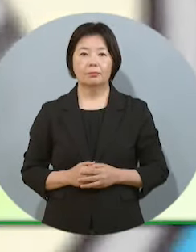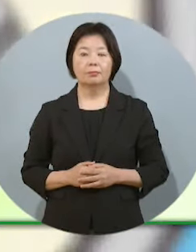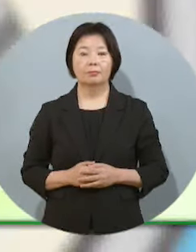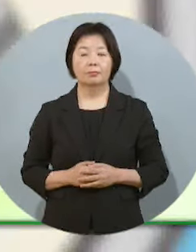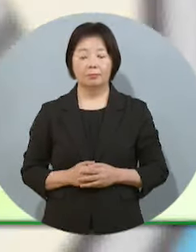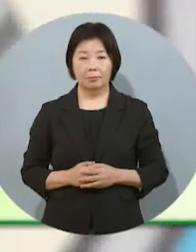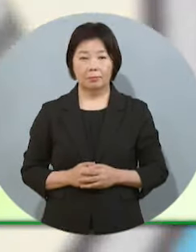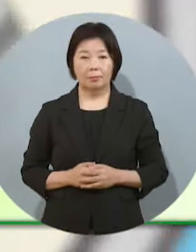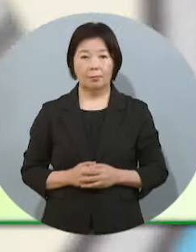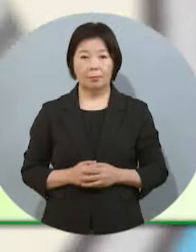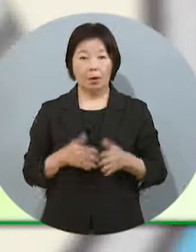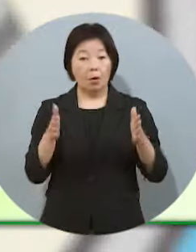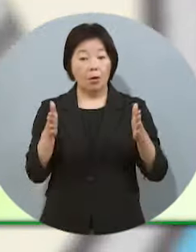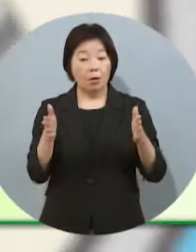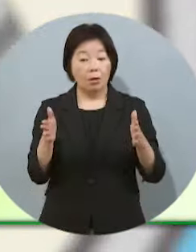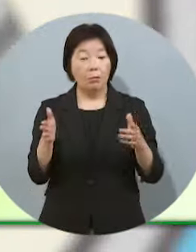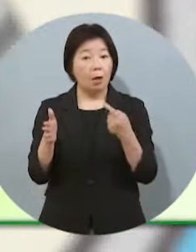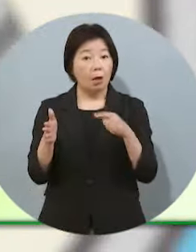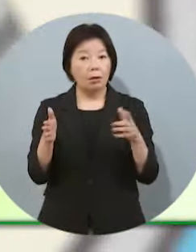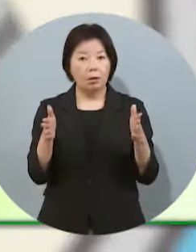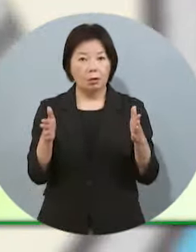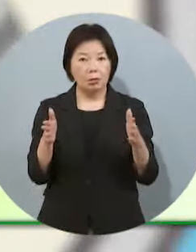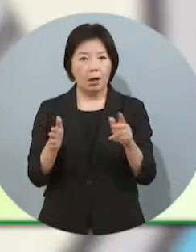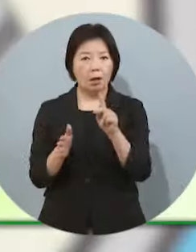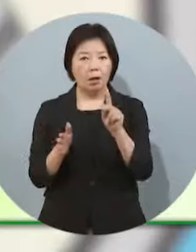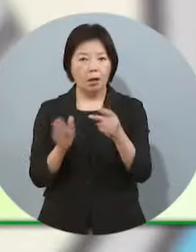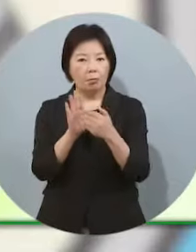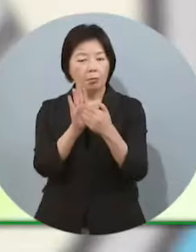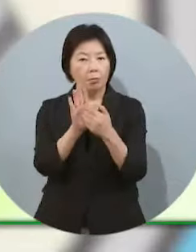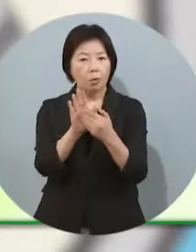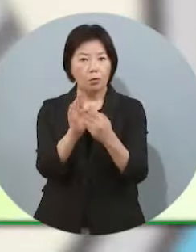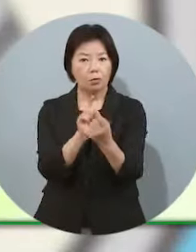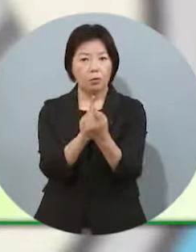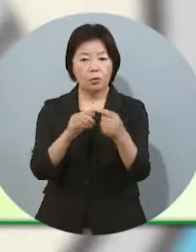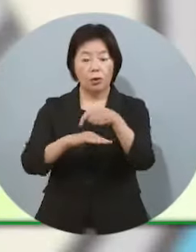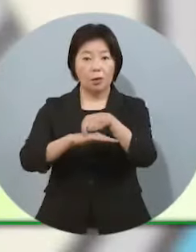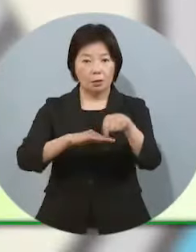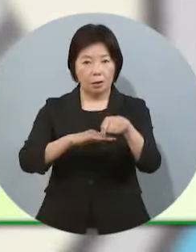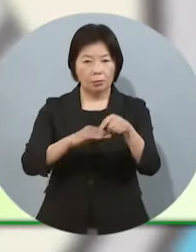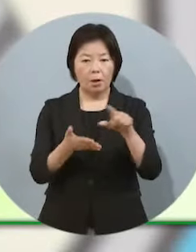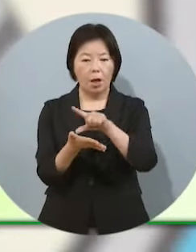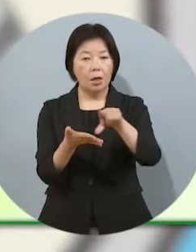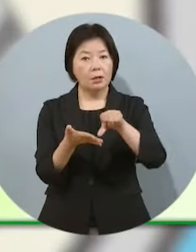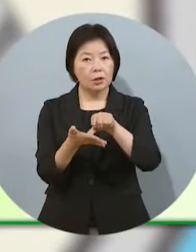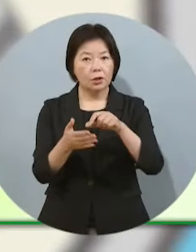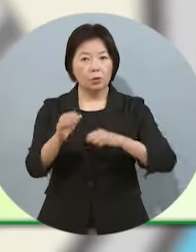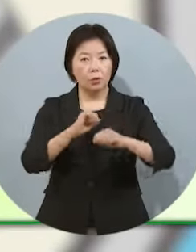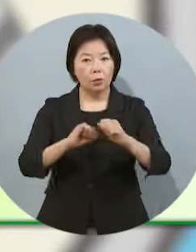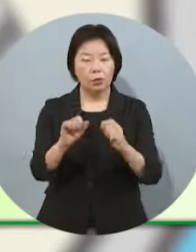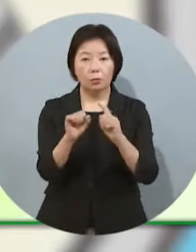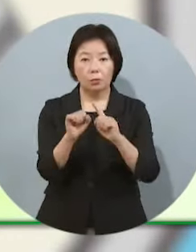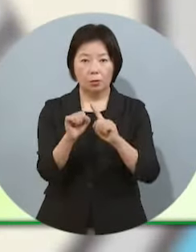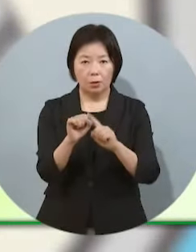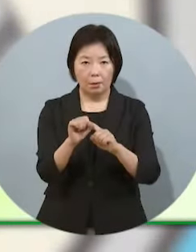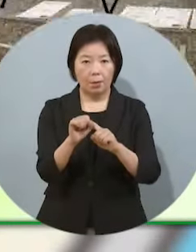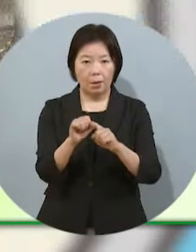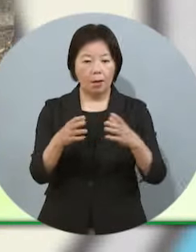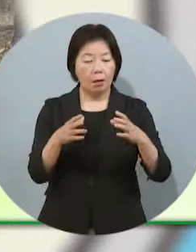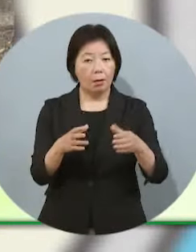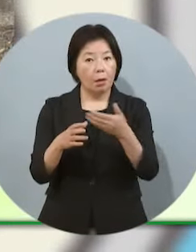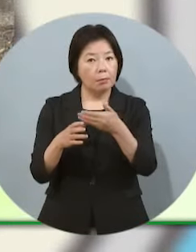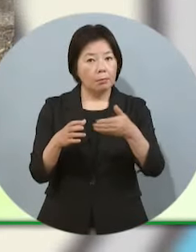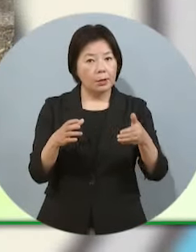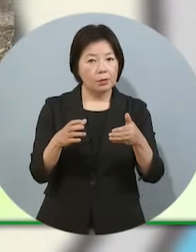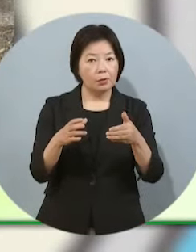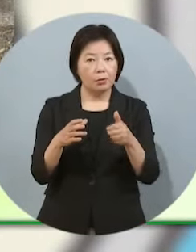都は期間中、蚊の発生防止対策に地域を挙げて取り組むため、たまり水をなく